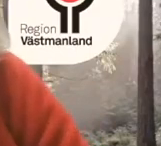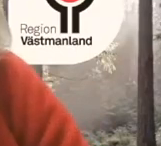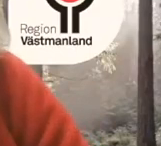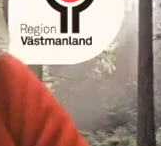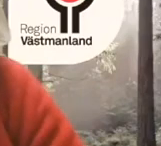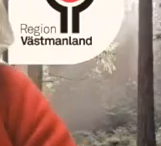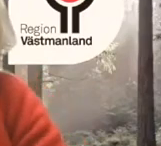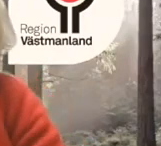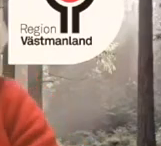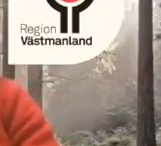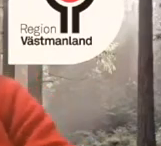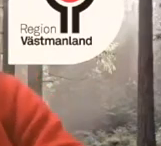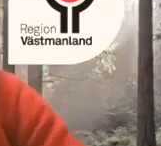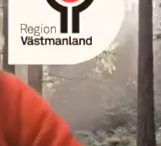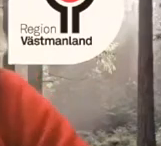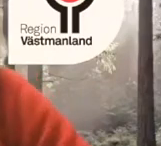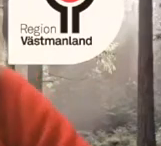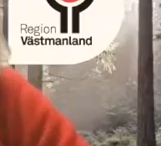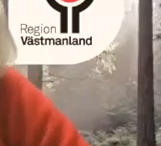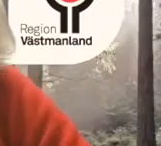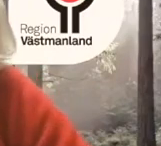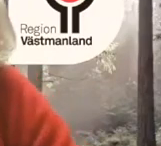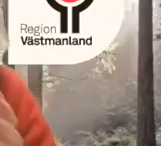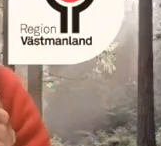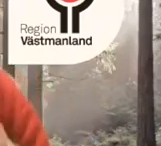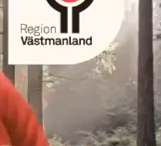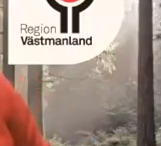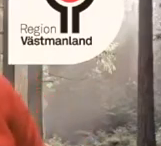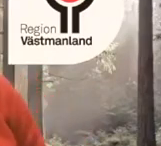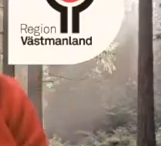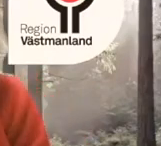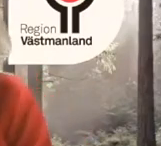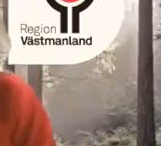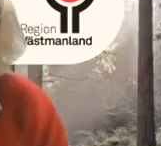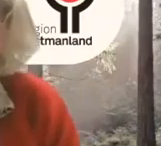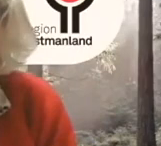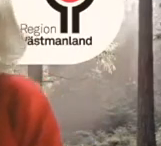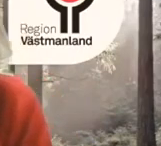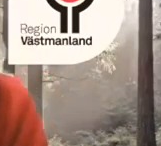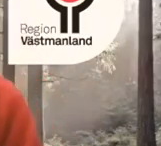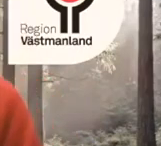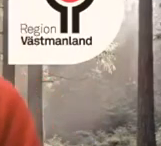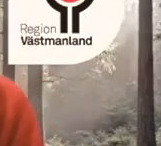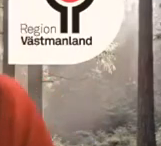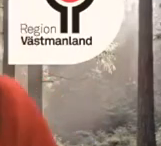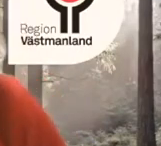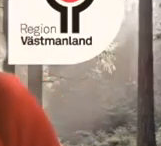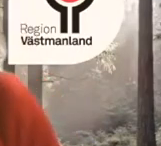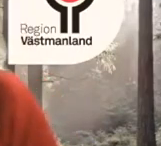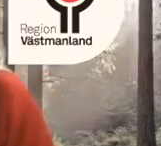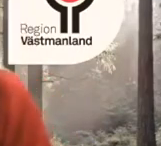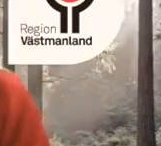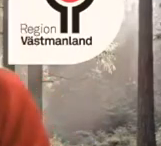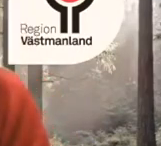på linjen på något ja. Sätt. Mm. Men då skulle just den här lilla YouTube-filmen som ni delade, alltså om det går att skicka